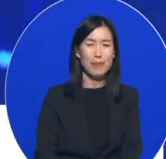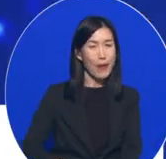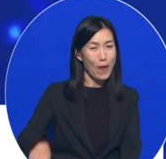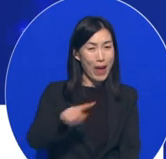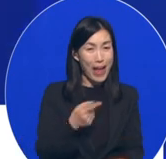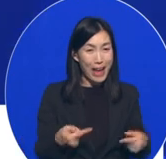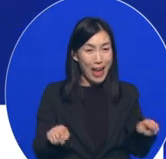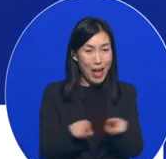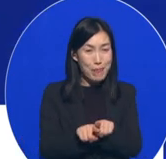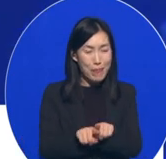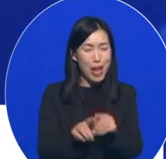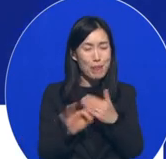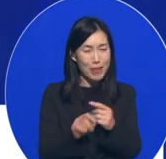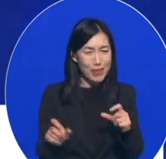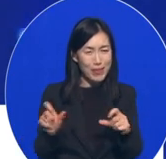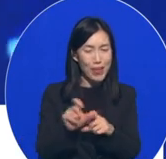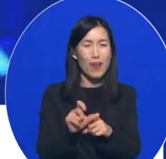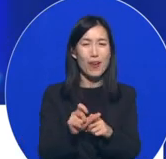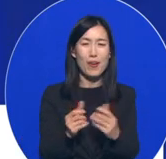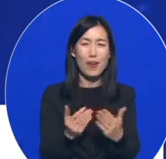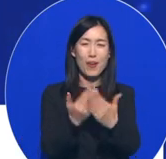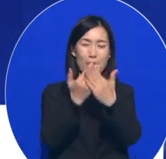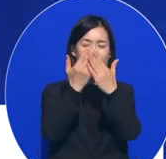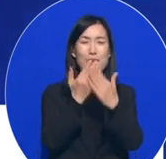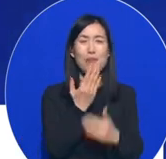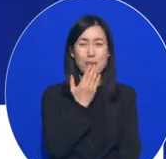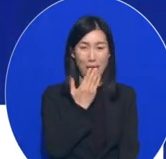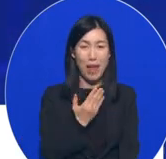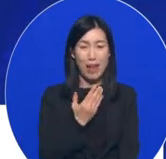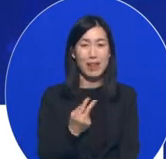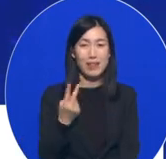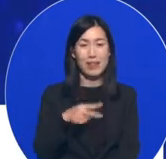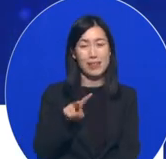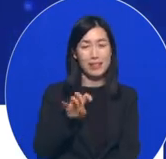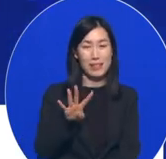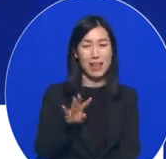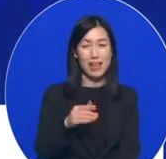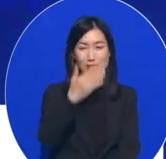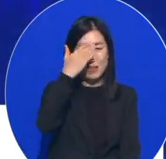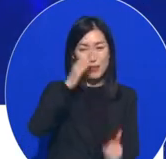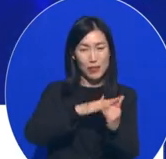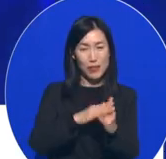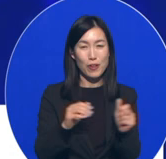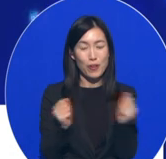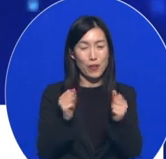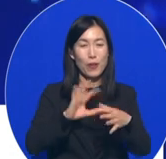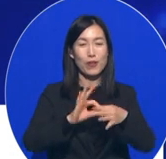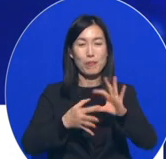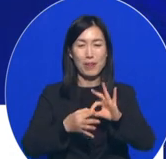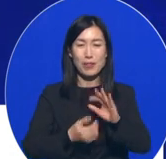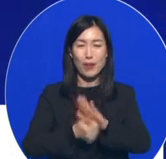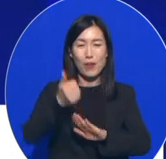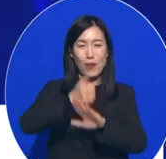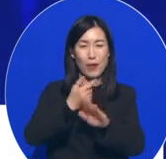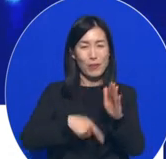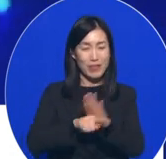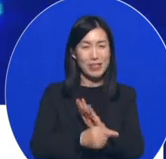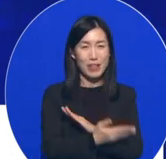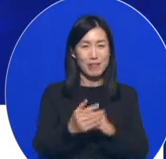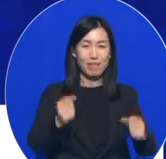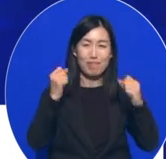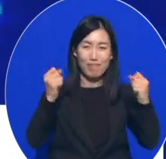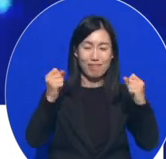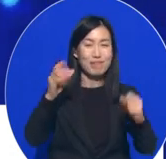때 우리는 더욱더 빛날 수 있습니다 2024 동계청소년 올림픽 성공을